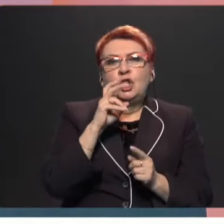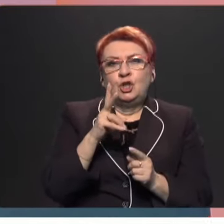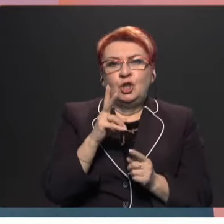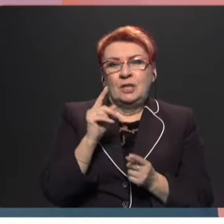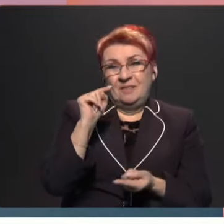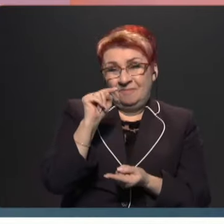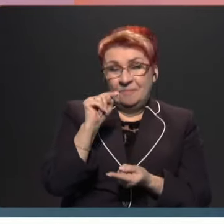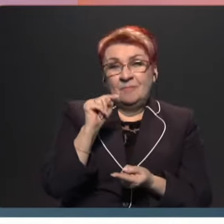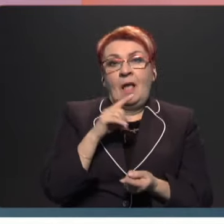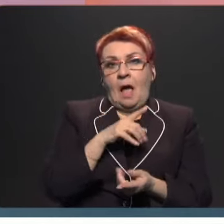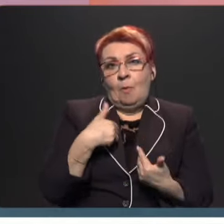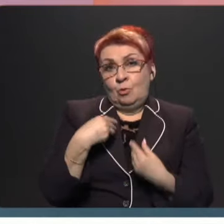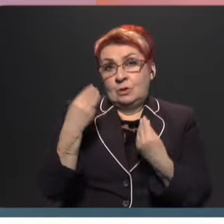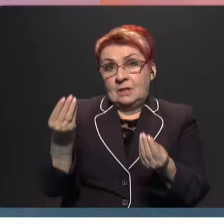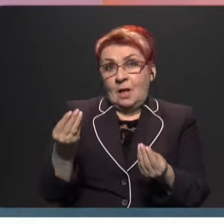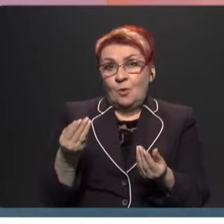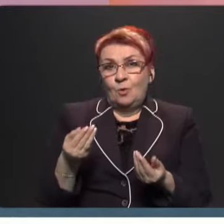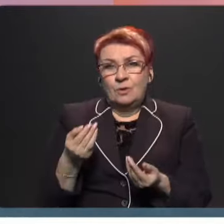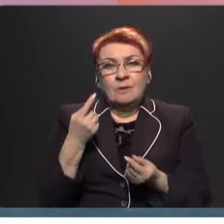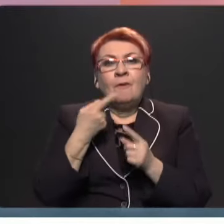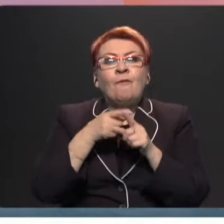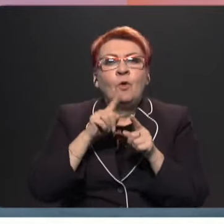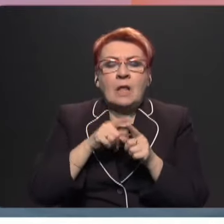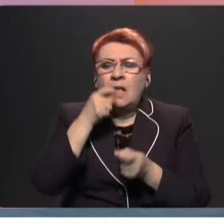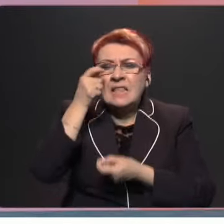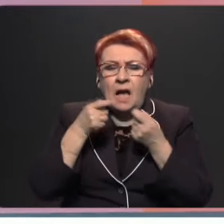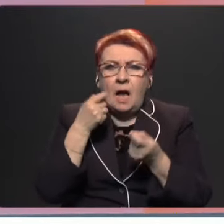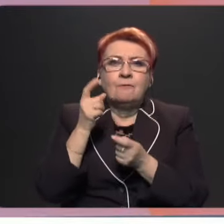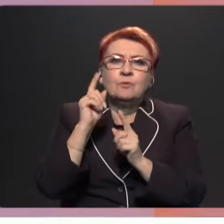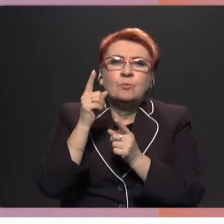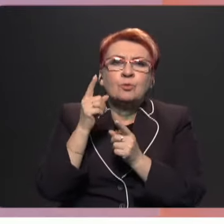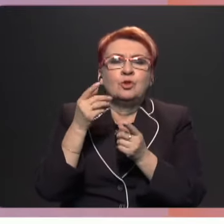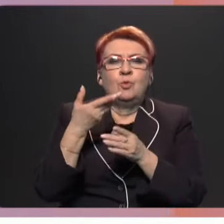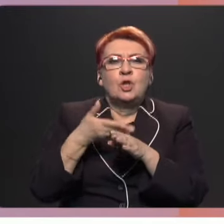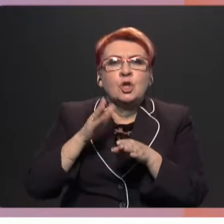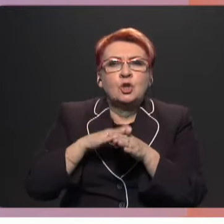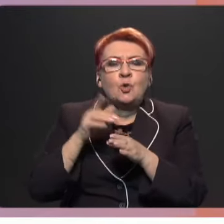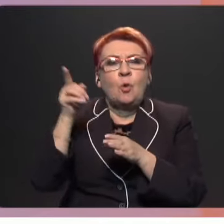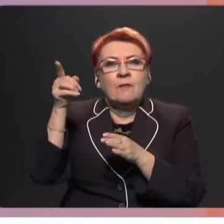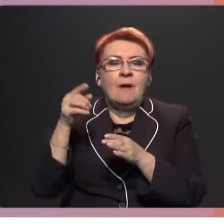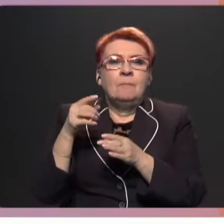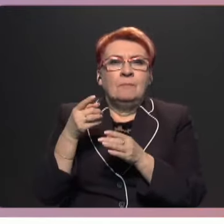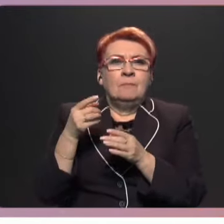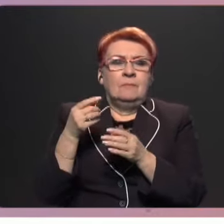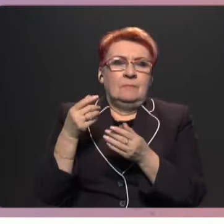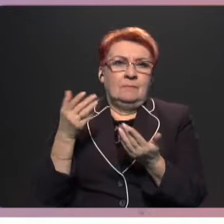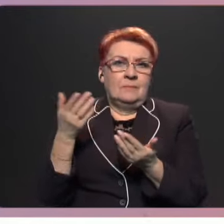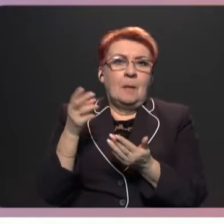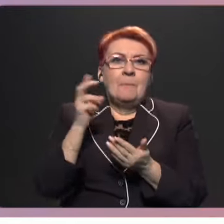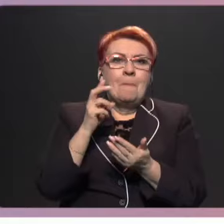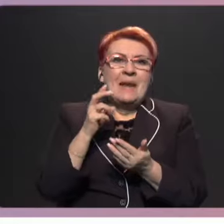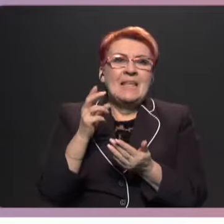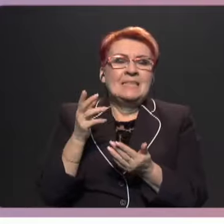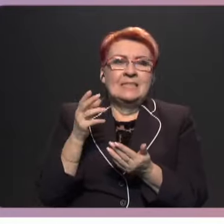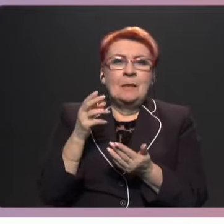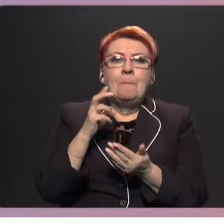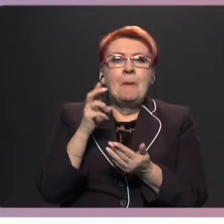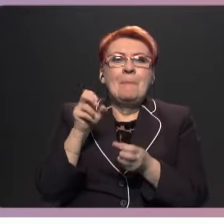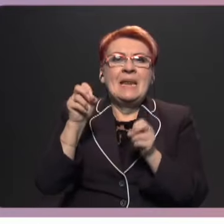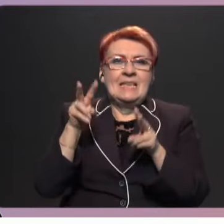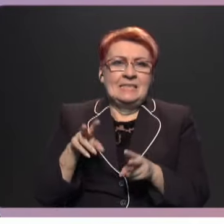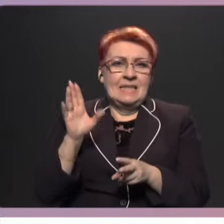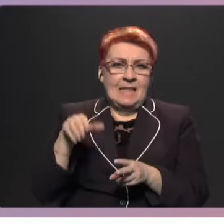надо, на самом деле, нам думать. Не докапываться до каких-то таких тяжелых тонкостей, на которых даже некоторые библеисты ноги ломают, а